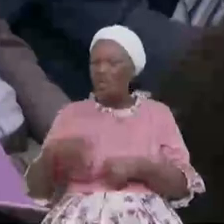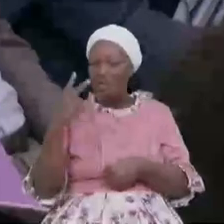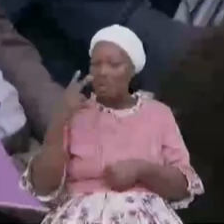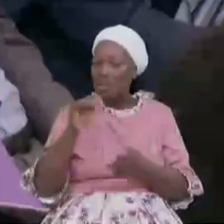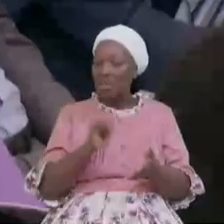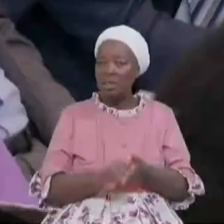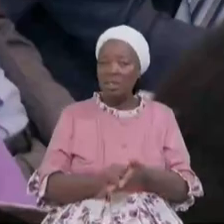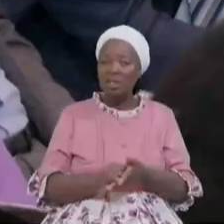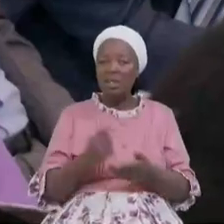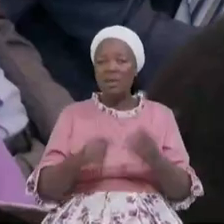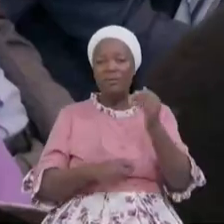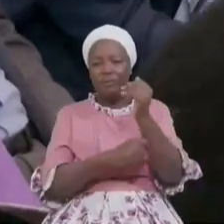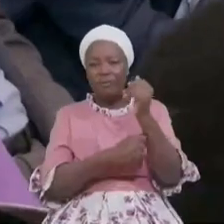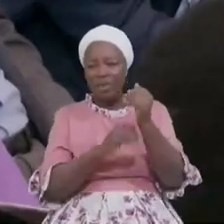Regardez